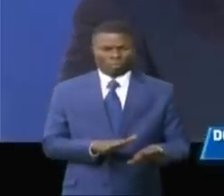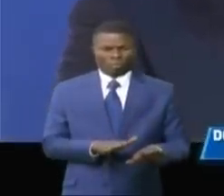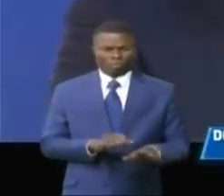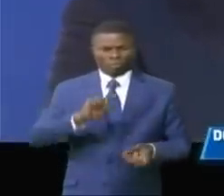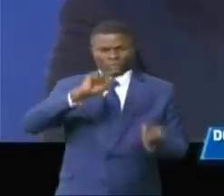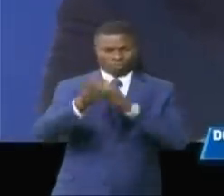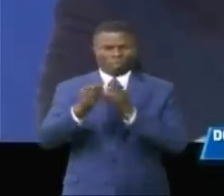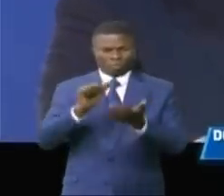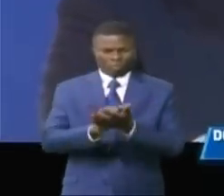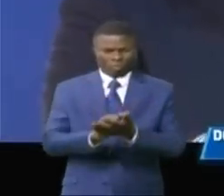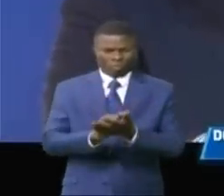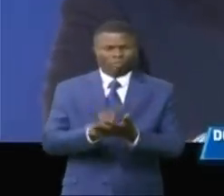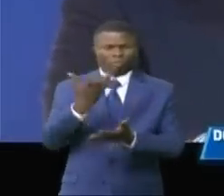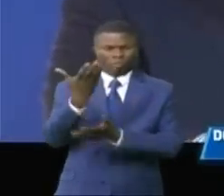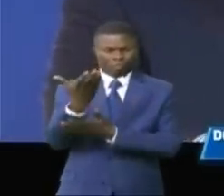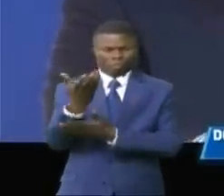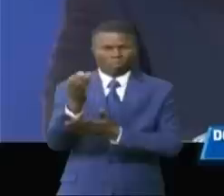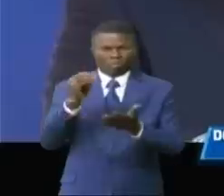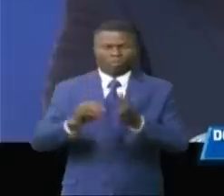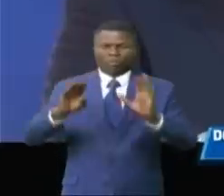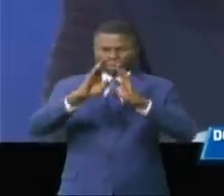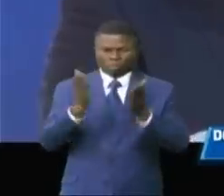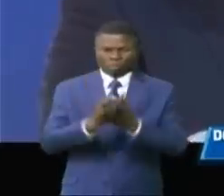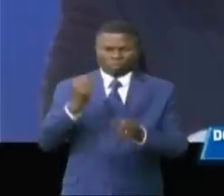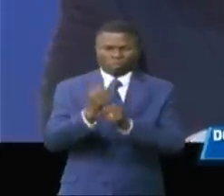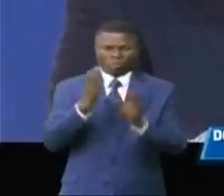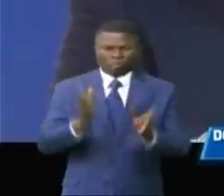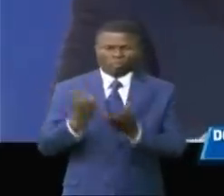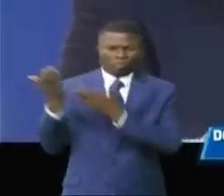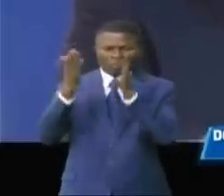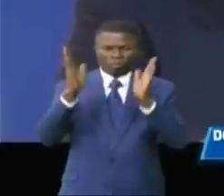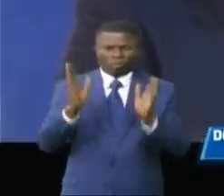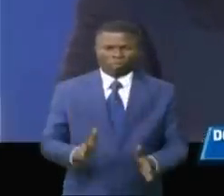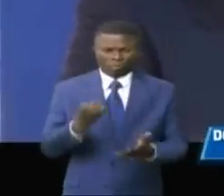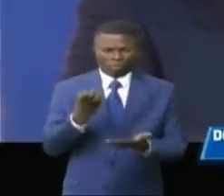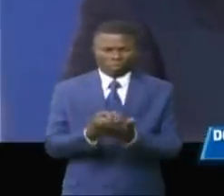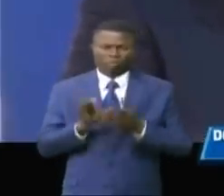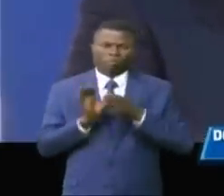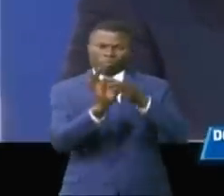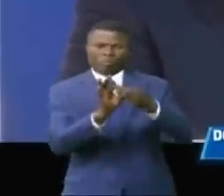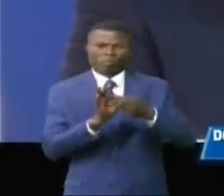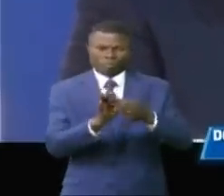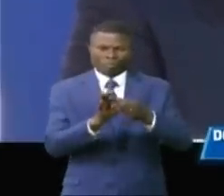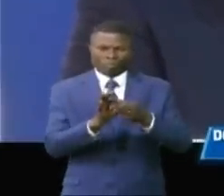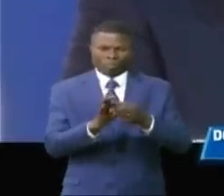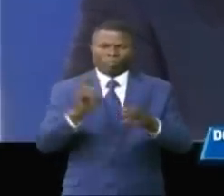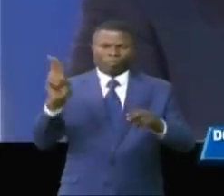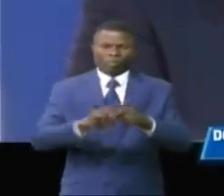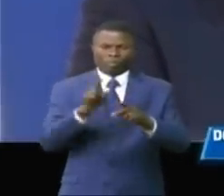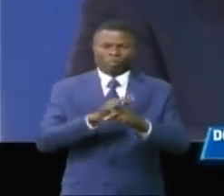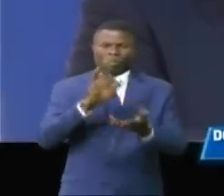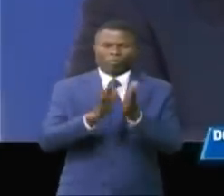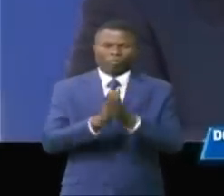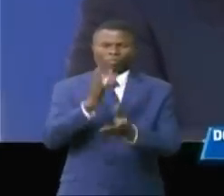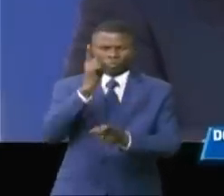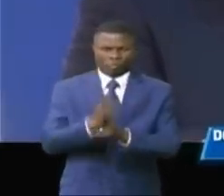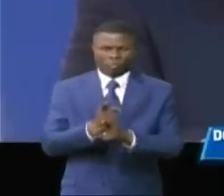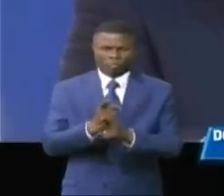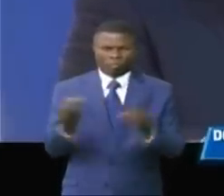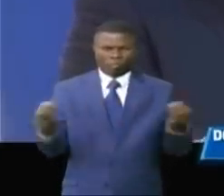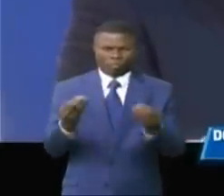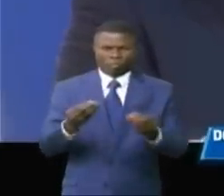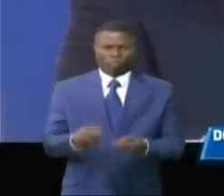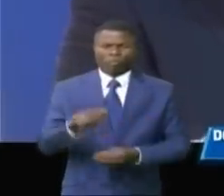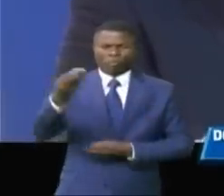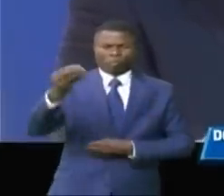réforme et invite par conséquent tous les opérateurs économiques à collaborer à sa mise en œuvre effective afin de procurer